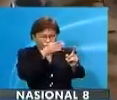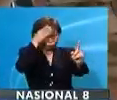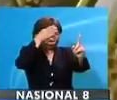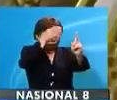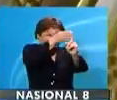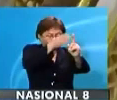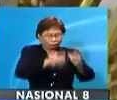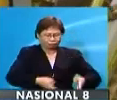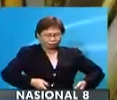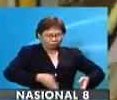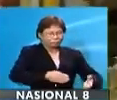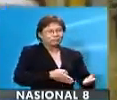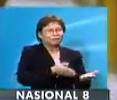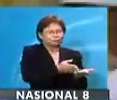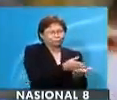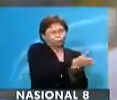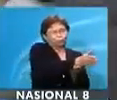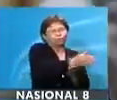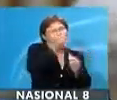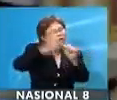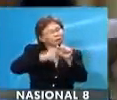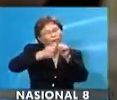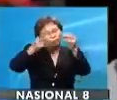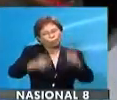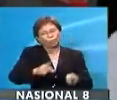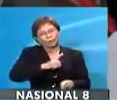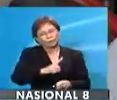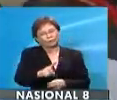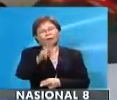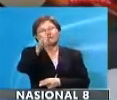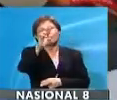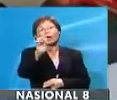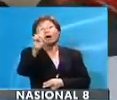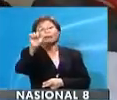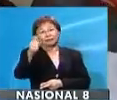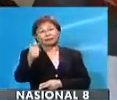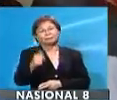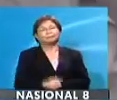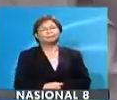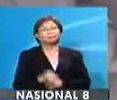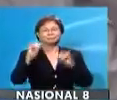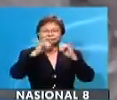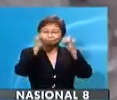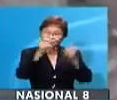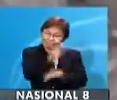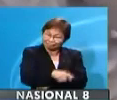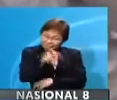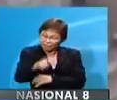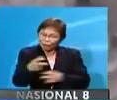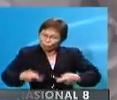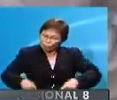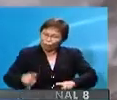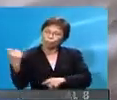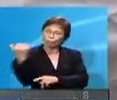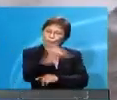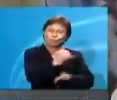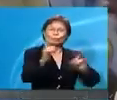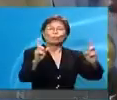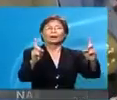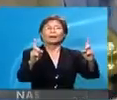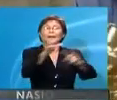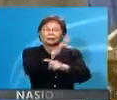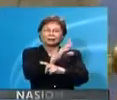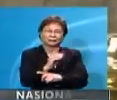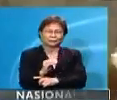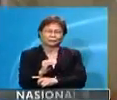oleh setiap umat Islam, iaitu Raudhah. Jemaah juga mengambil peluang menziarahi makam